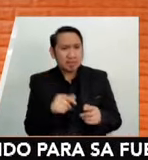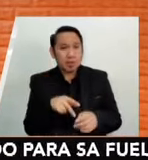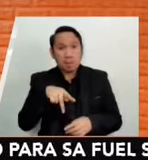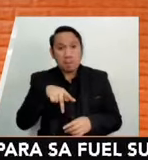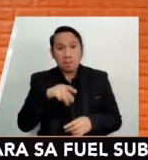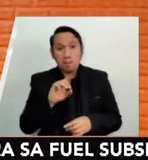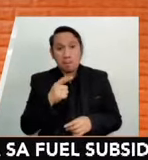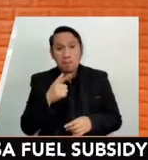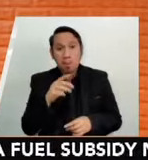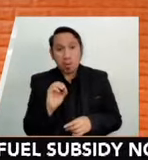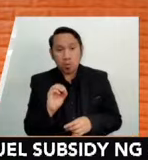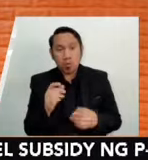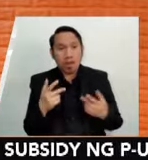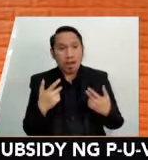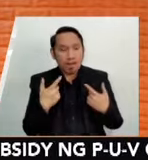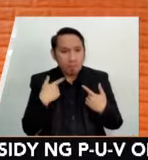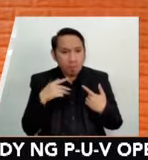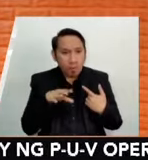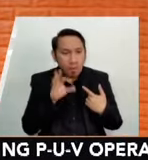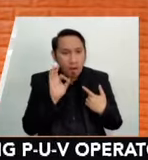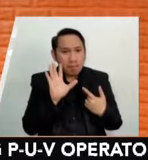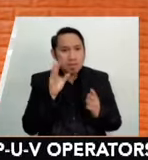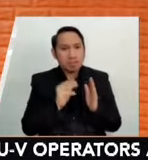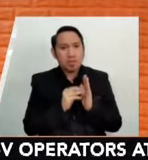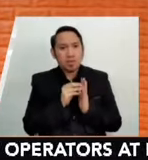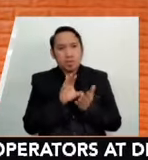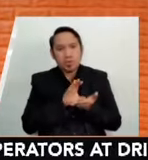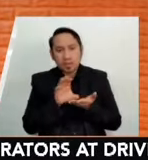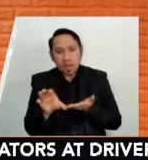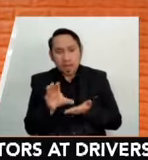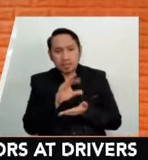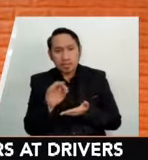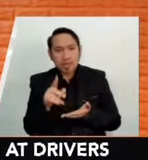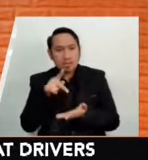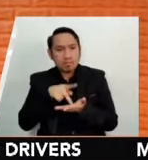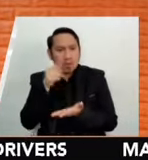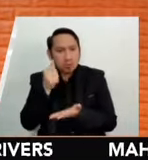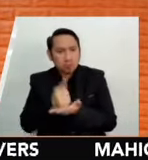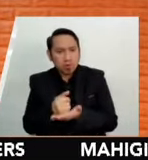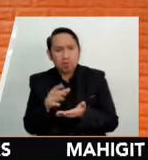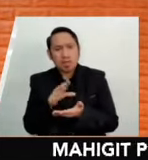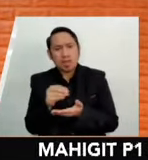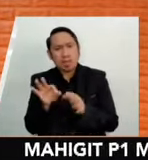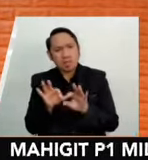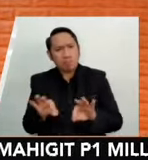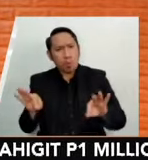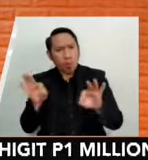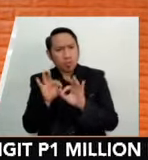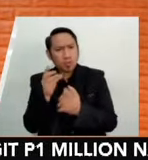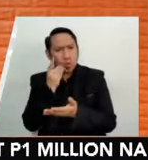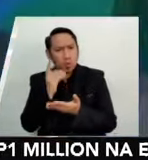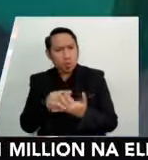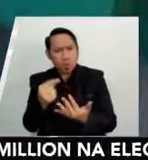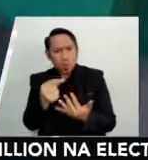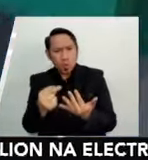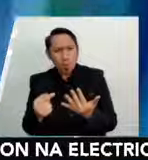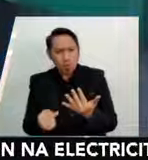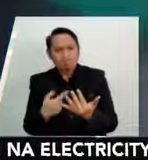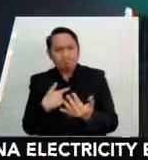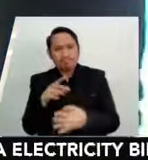pisong cash, ilang pasaporte at iba pang mahahalagang dokumento. May unang balita si Salima Refran.